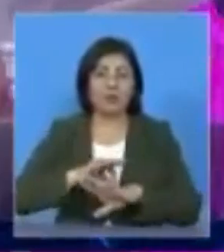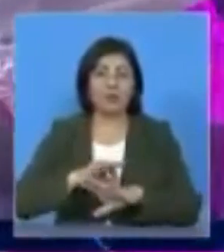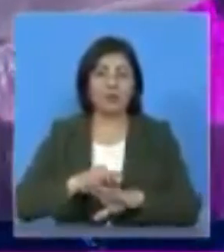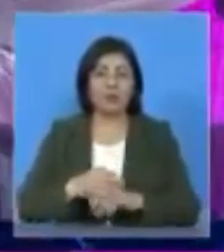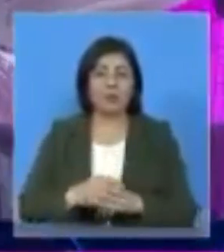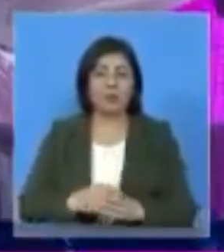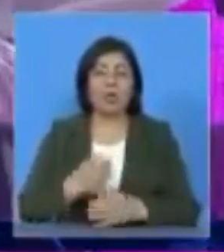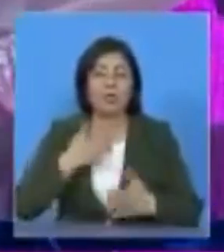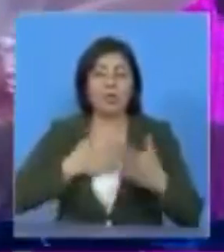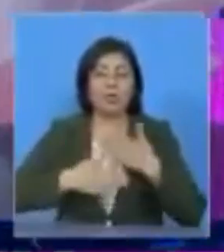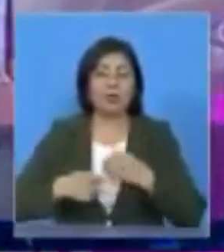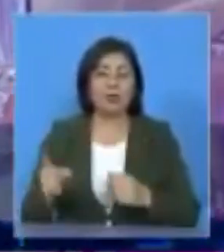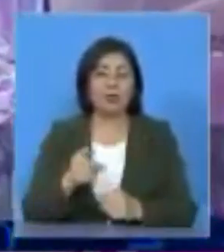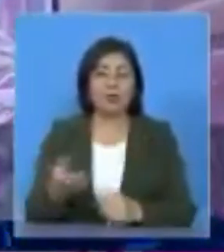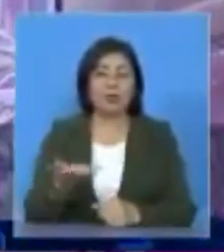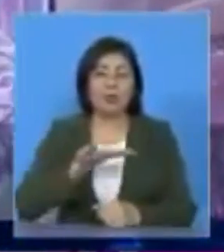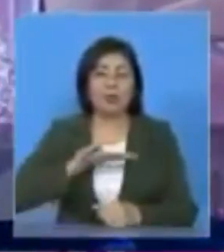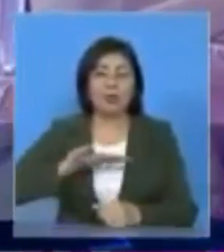что вы,